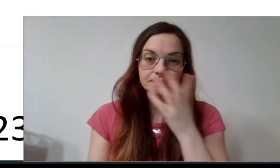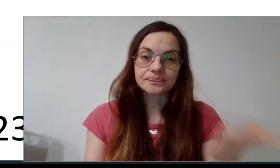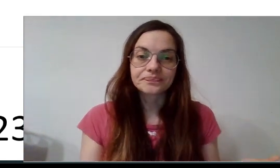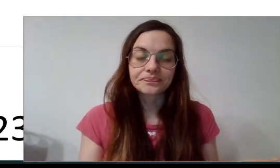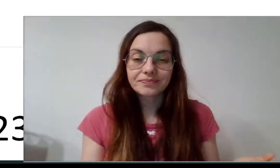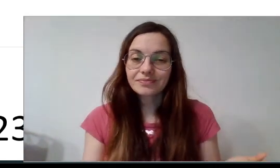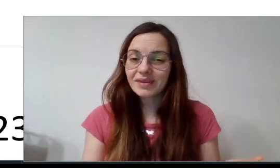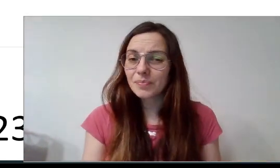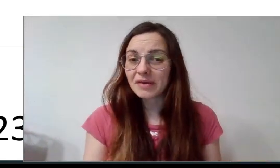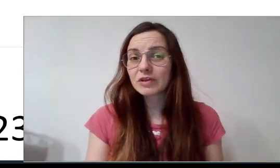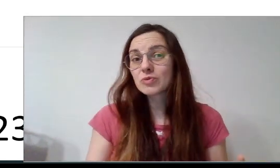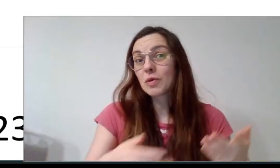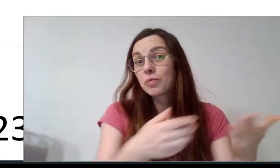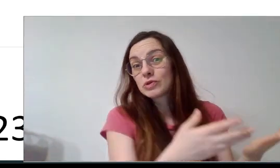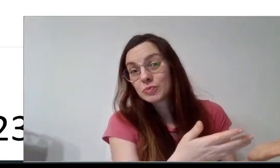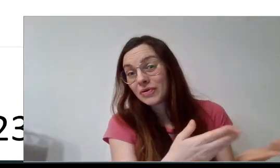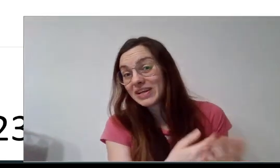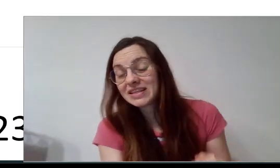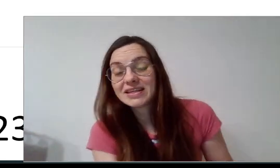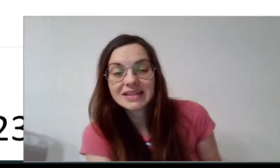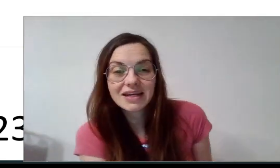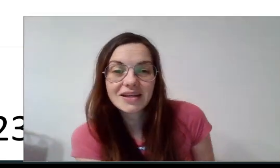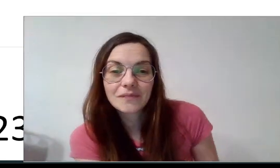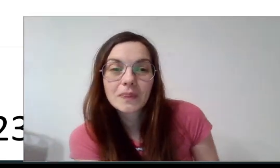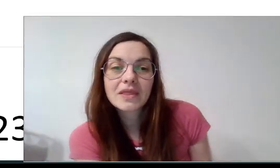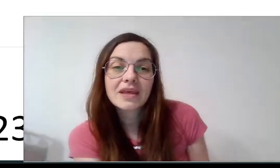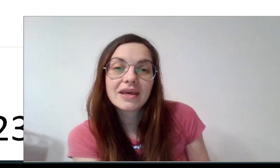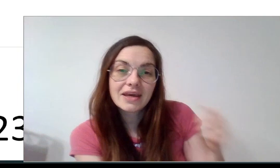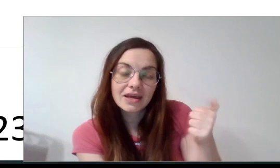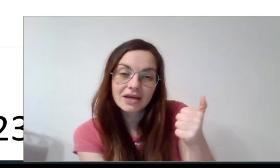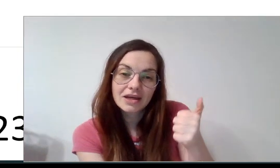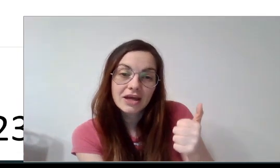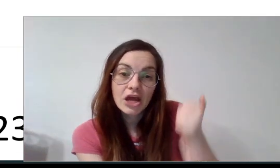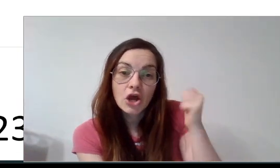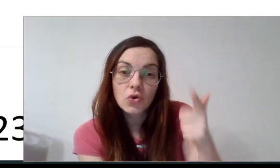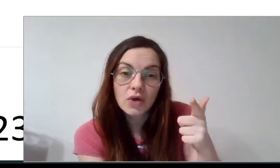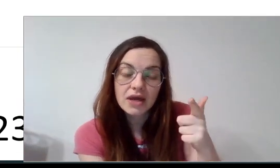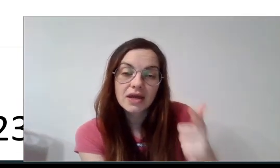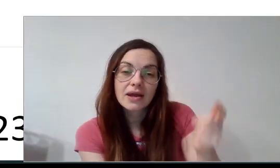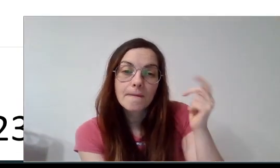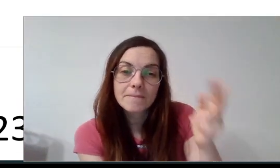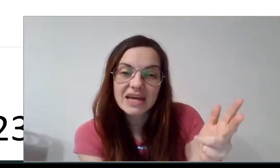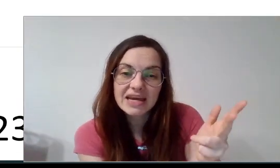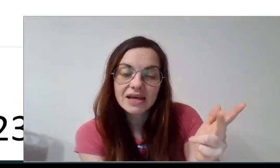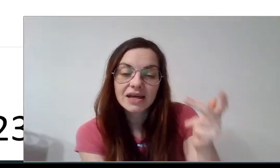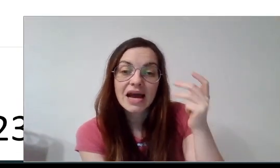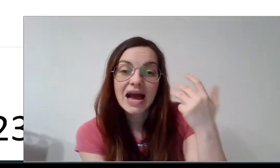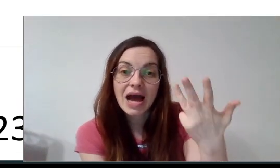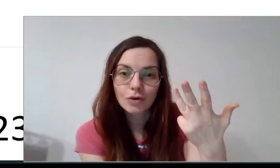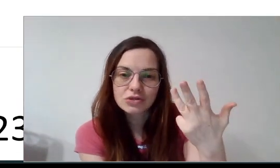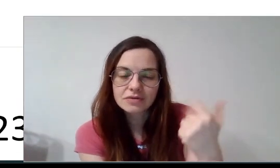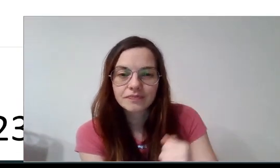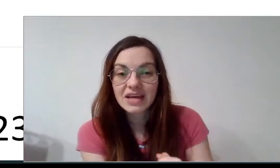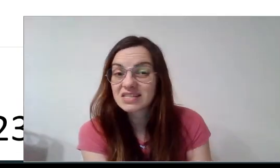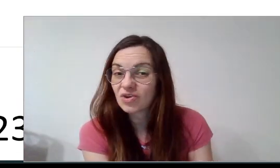razvojnim prefiksom i plus povratni. Dakle, ich, ruhe, mich,